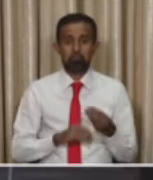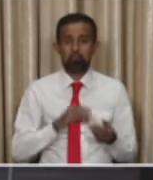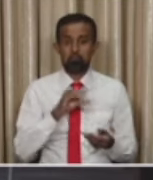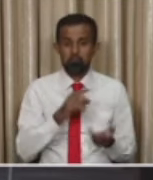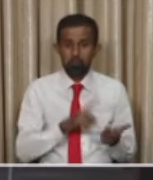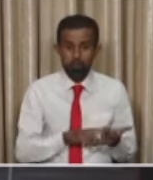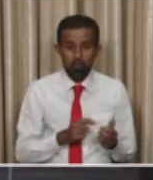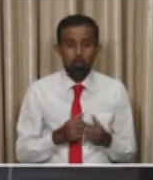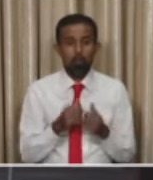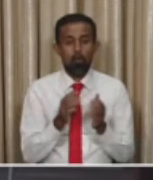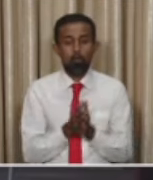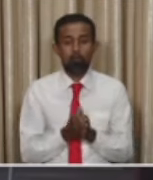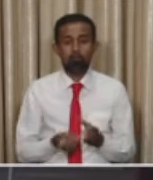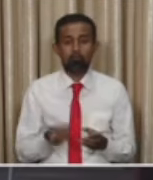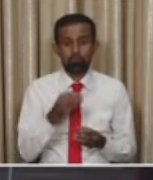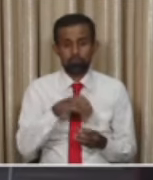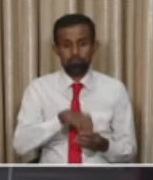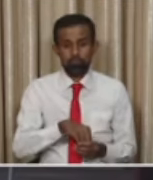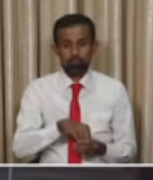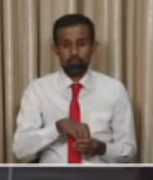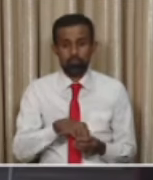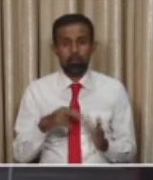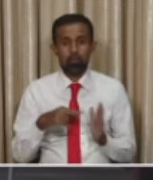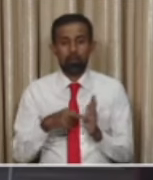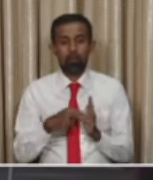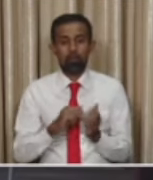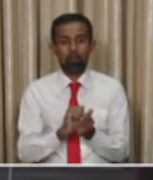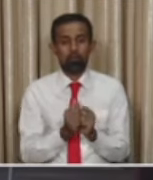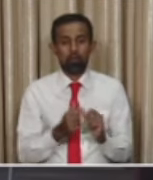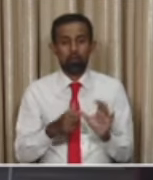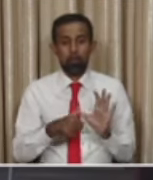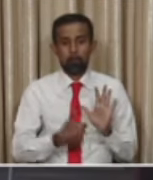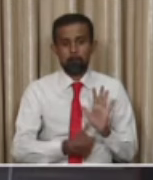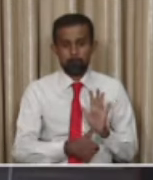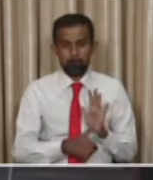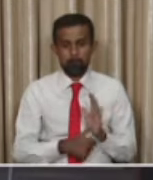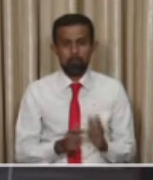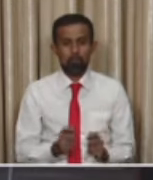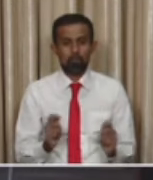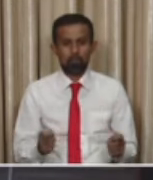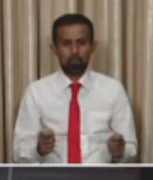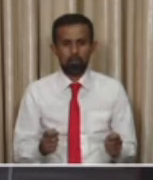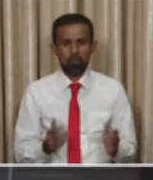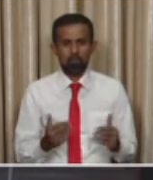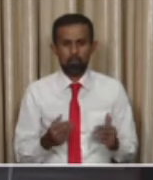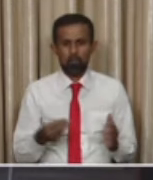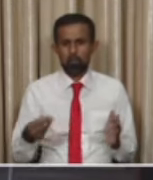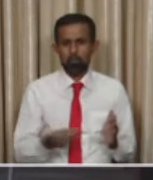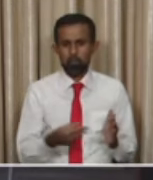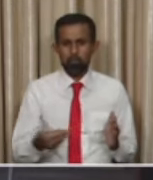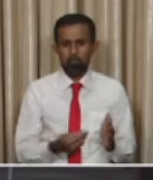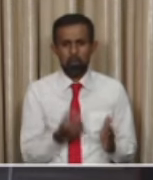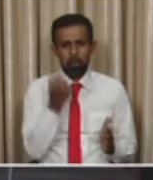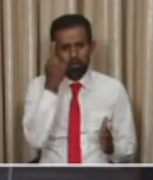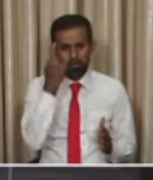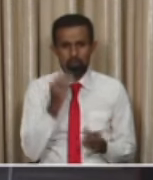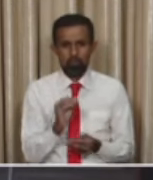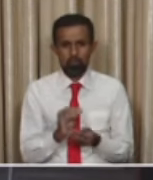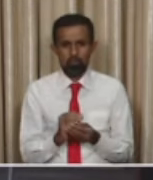මේ සියල්ල ඇතුළත් මේ ආර්ථික පරිවර්තන පණත් කෙටුම්පත ගෙනල්ලා තියෙනවා. ඒකට තව එකතු කරන්න ඕන කාරණා තියෙනවා නම් අපි ඒ